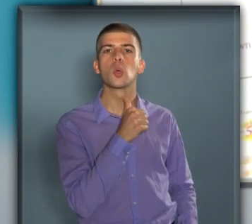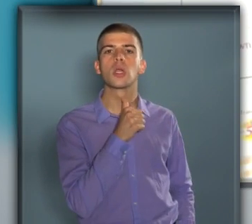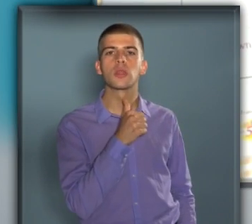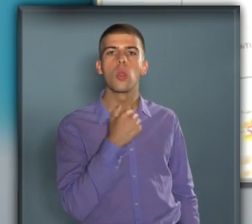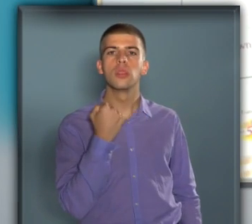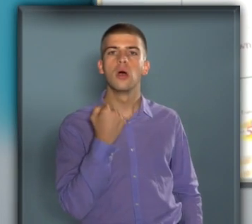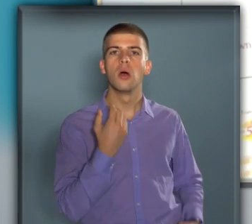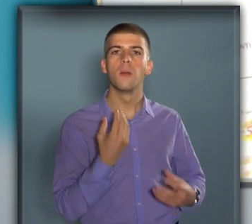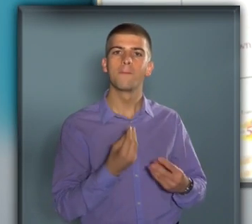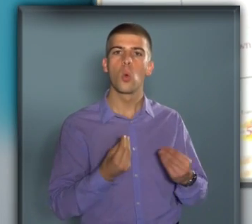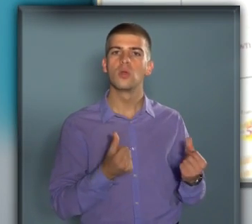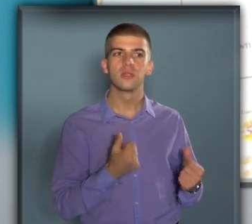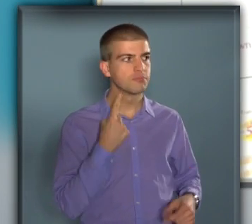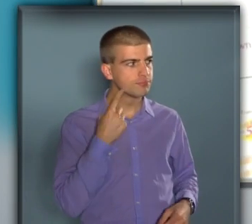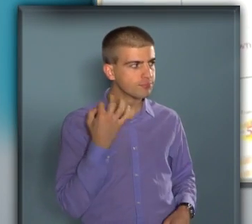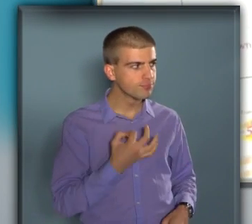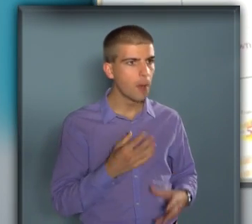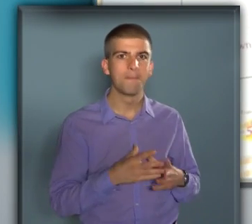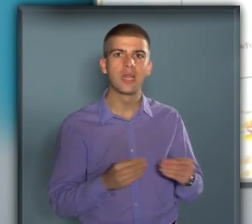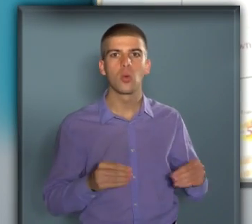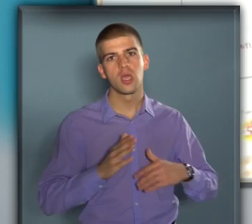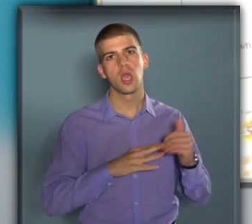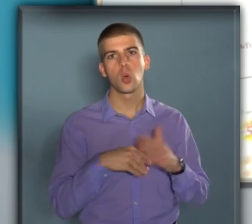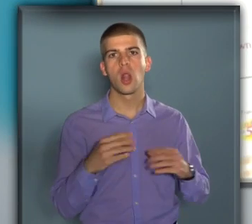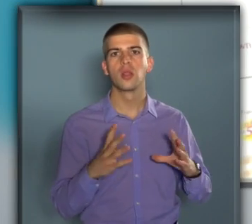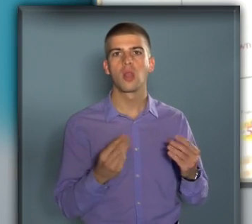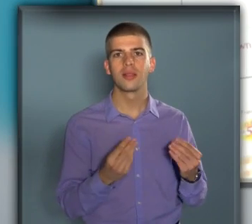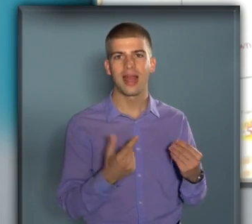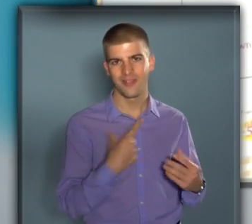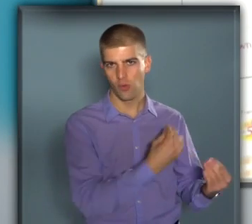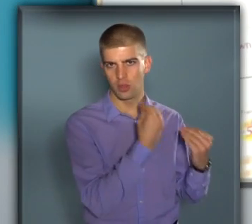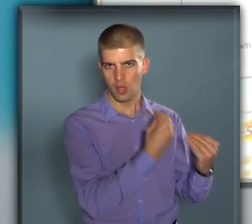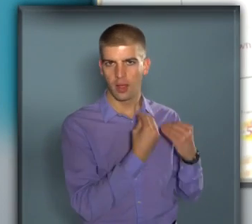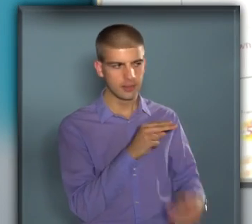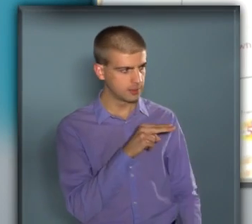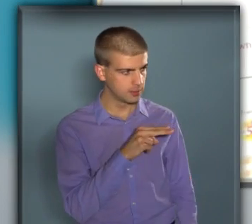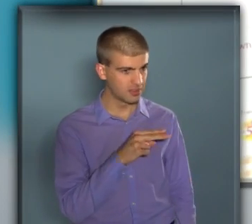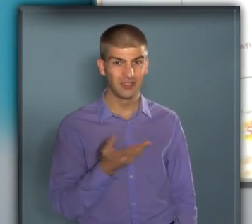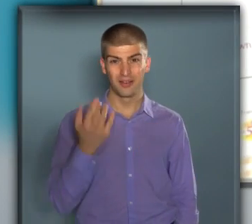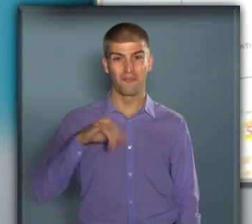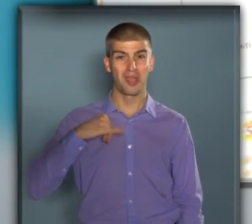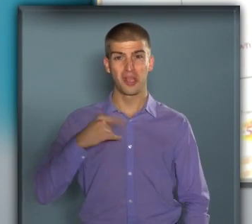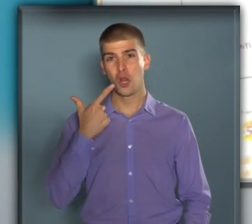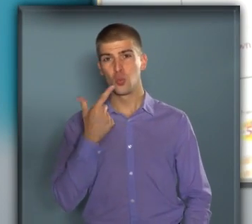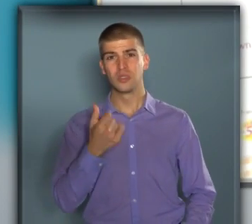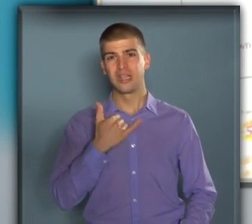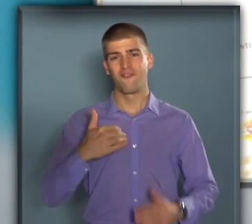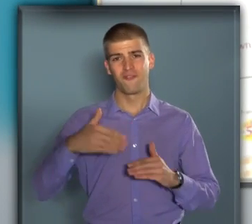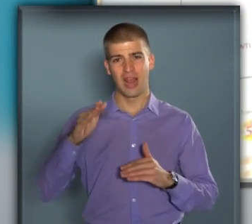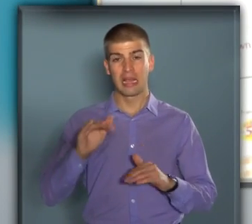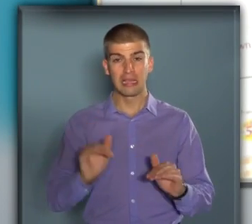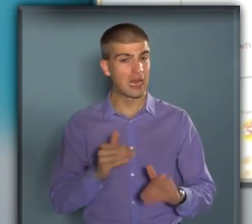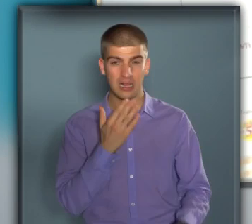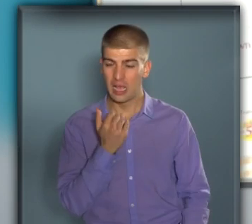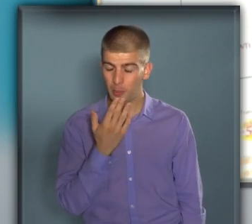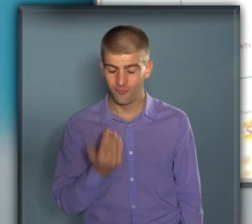a pedagógiai gyakorlattantárgy keretében, és mivel fiatal voltam, 20 éves gyerekem se volt,